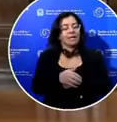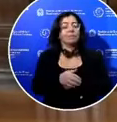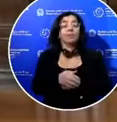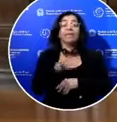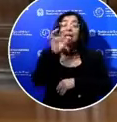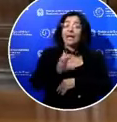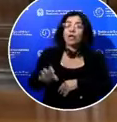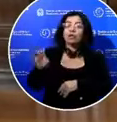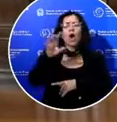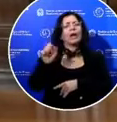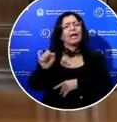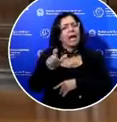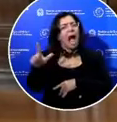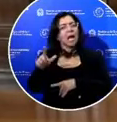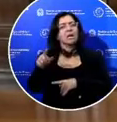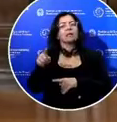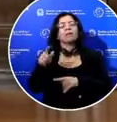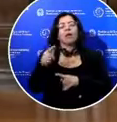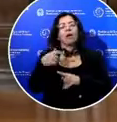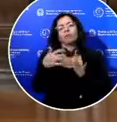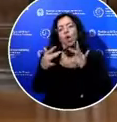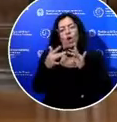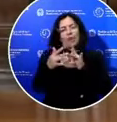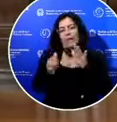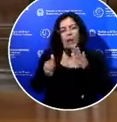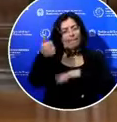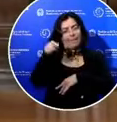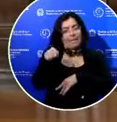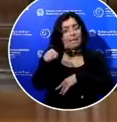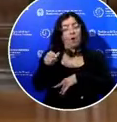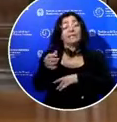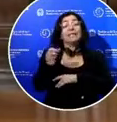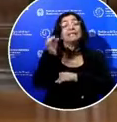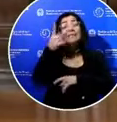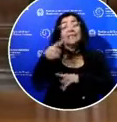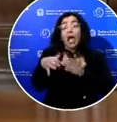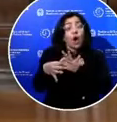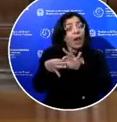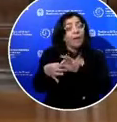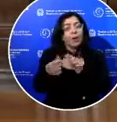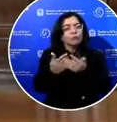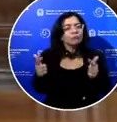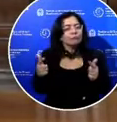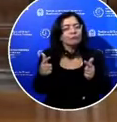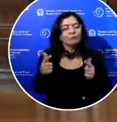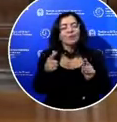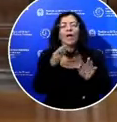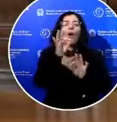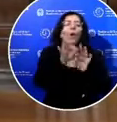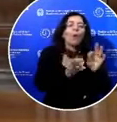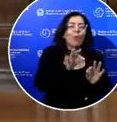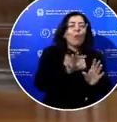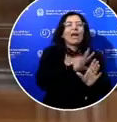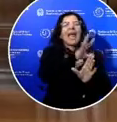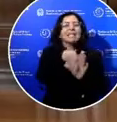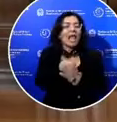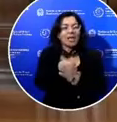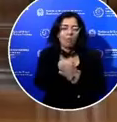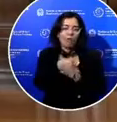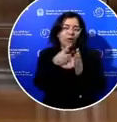sanitarie sono interlocutori primari. Senza la loro collaborazione, la cura e il reinserimento sociale dei condannati